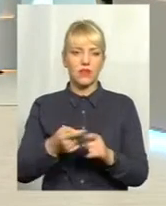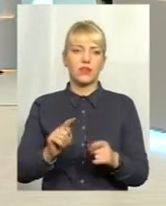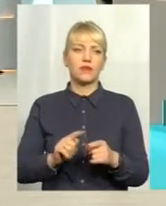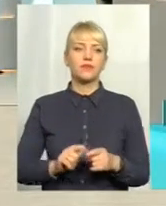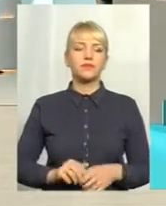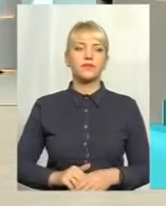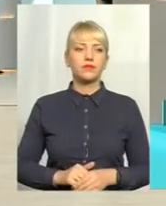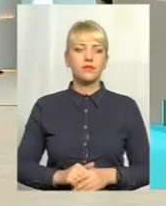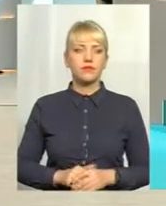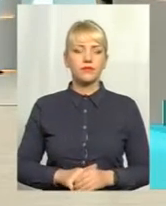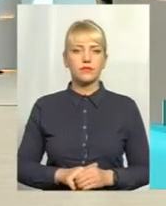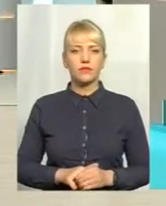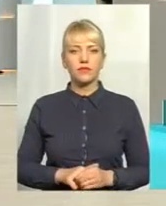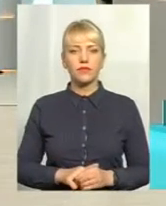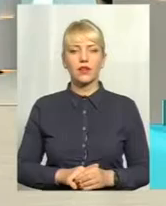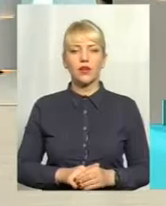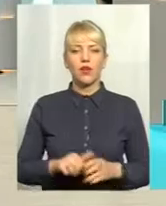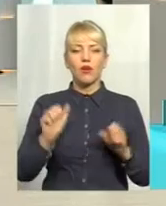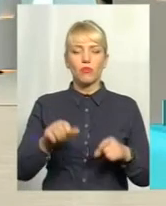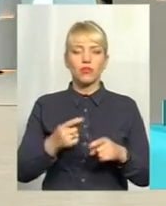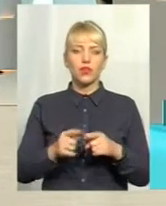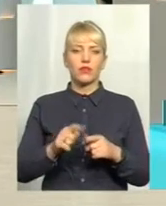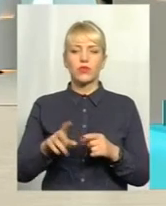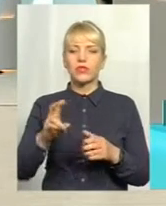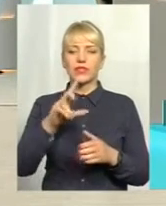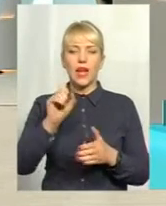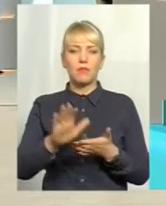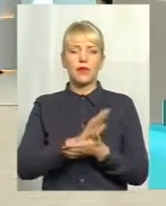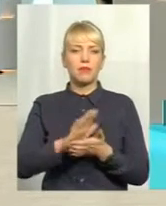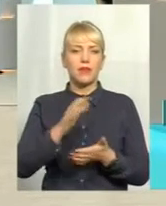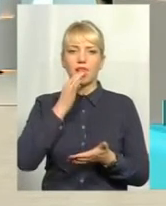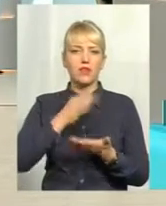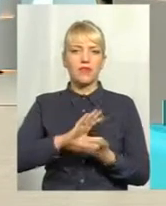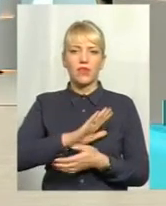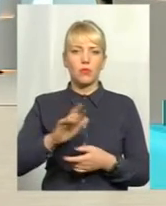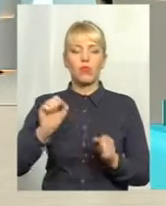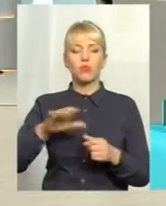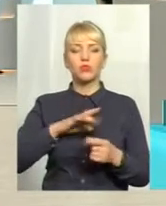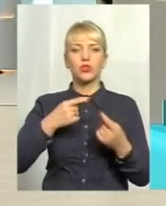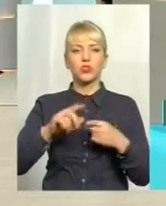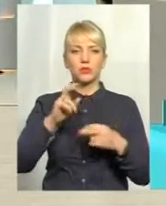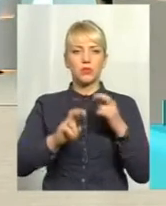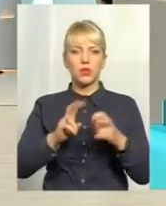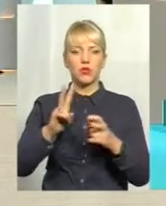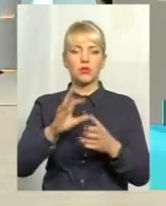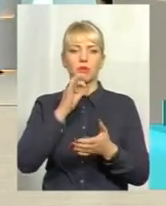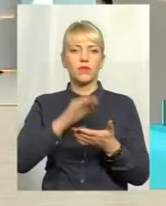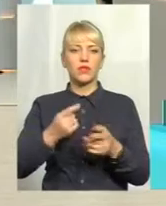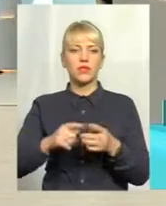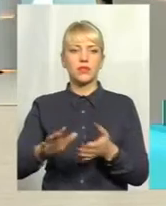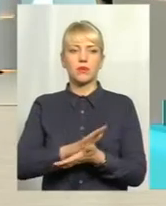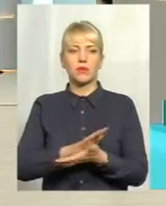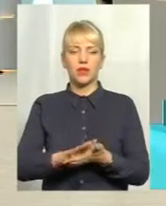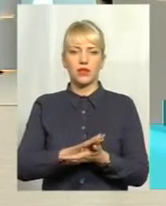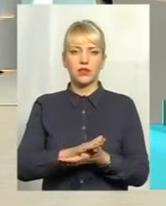території, відповідає за її прибирання. Тобто є якісь інші юридичні особи, підприємства, які надають послуги з